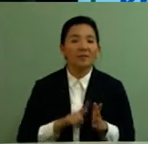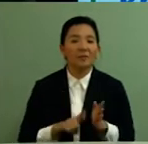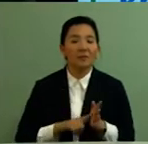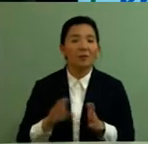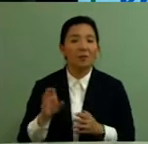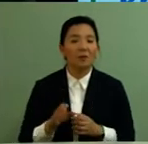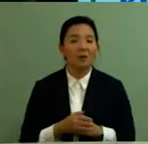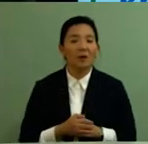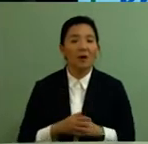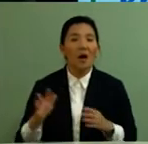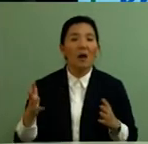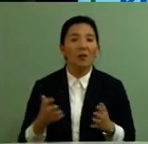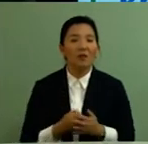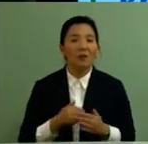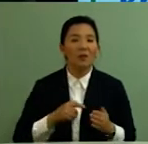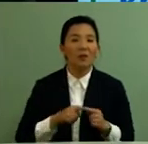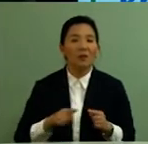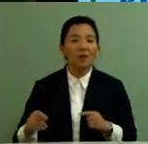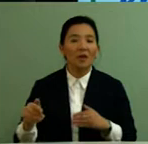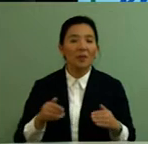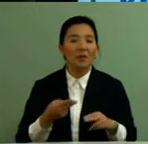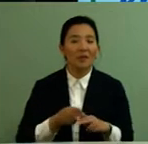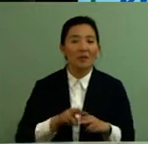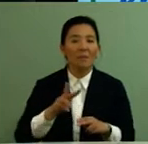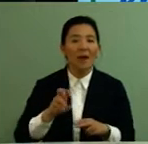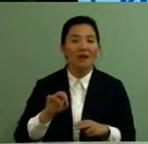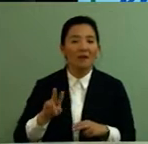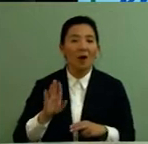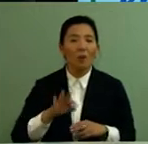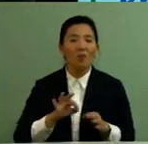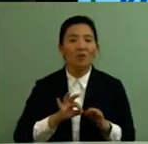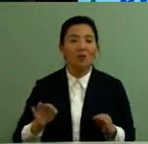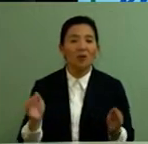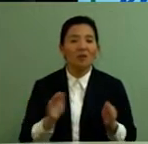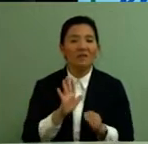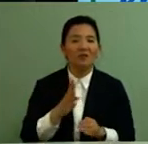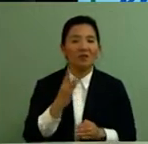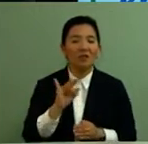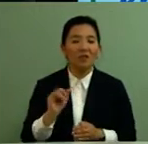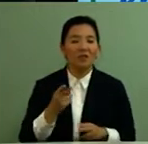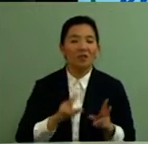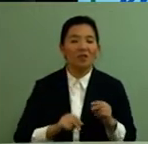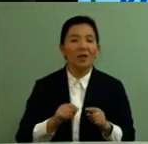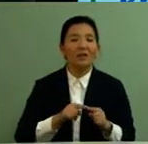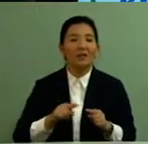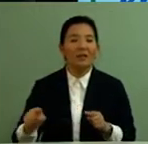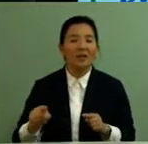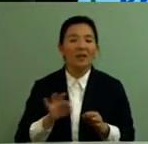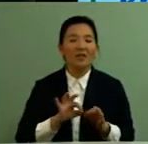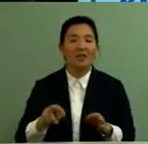секунд. Определите период колебаний этого маятника после того, как нить укоротили в 4 раза. Значит, длина нити